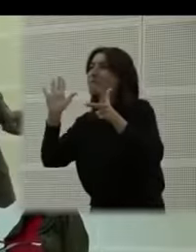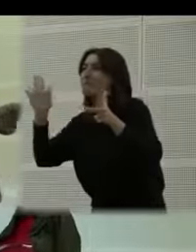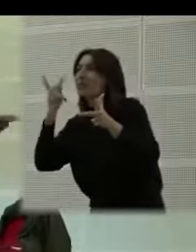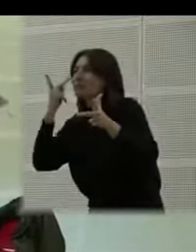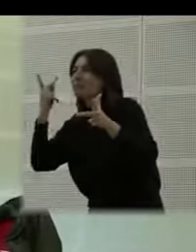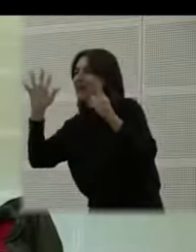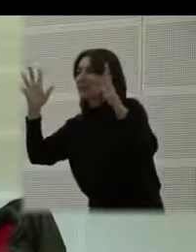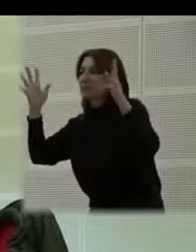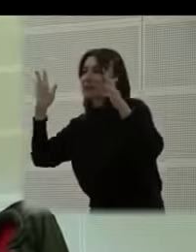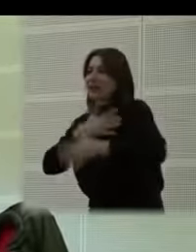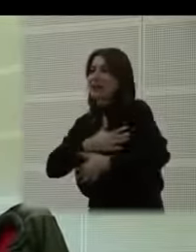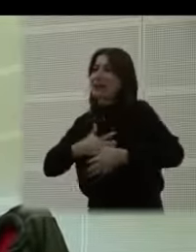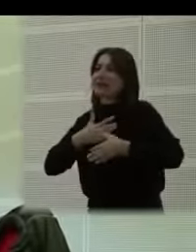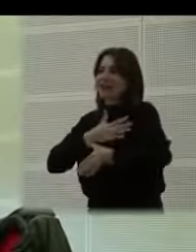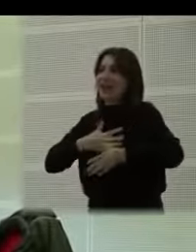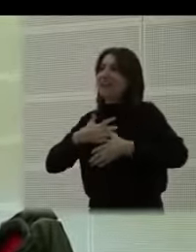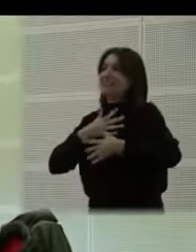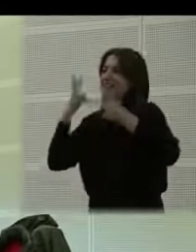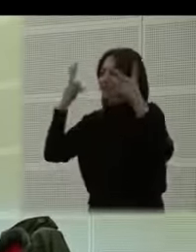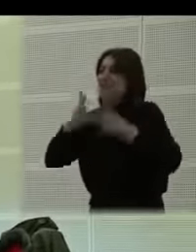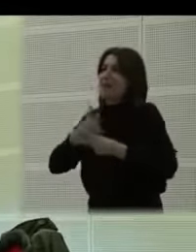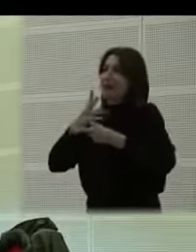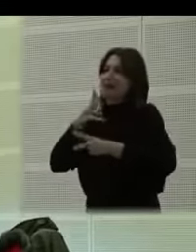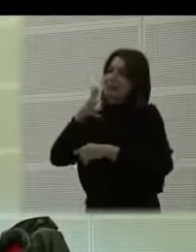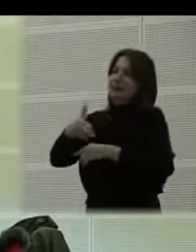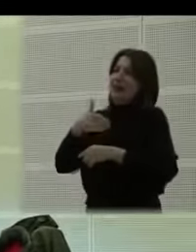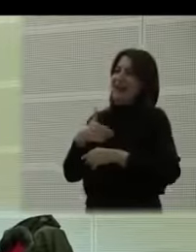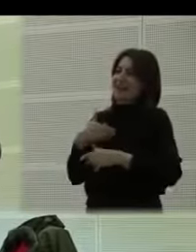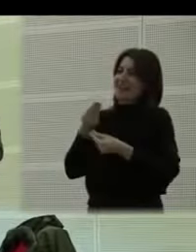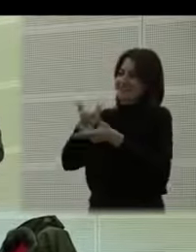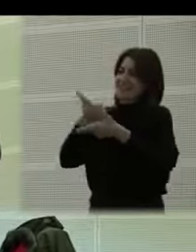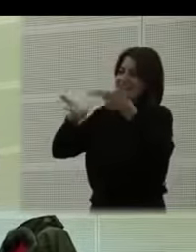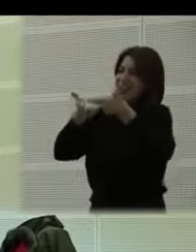capire che è una cosa proprio che fai veramente bene,